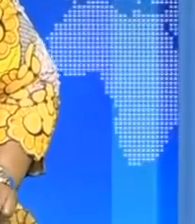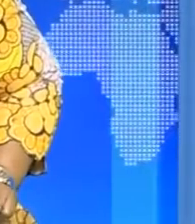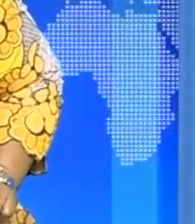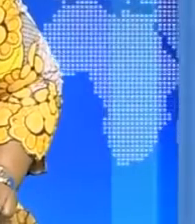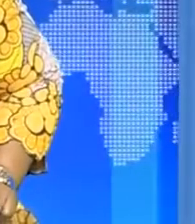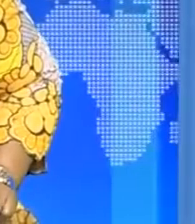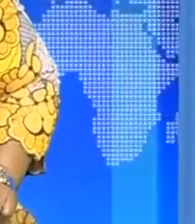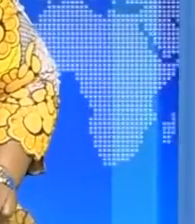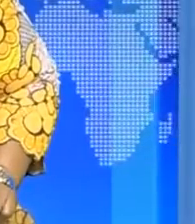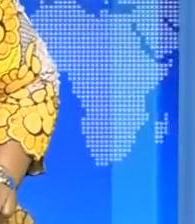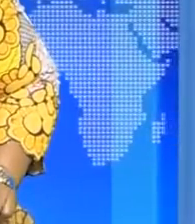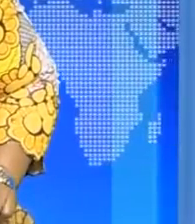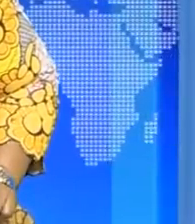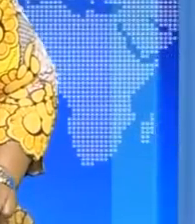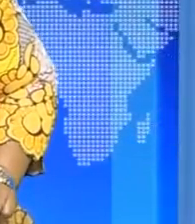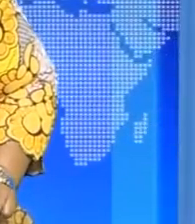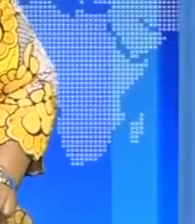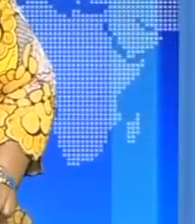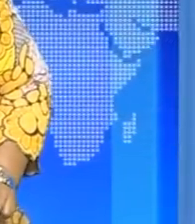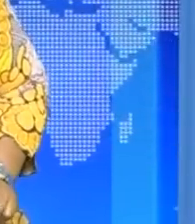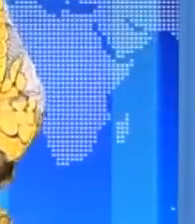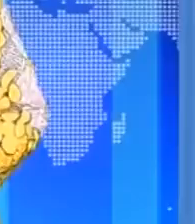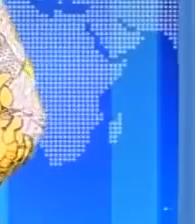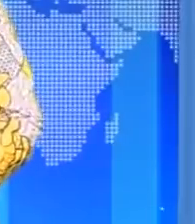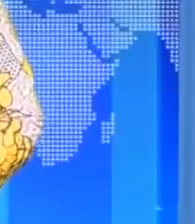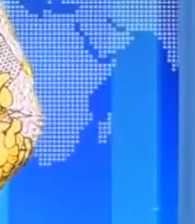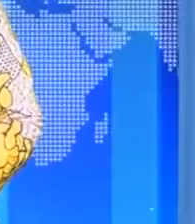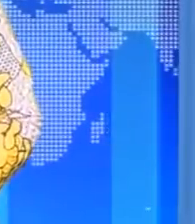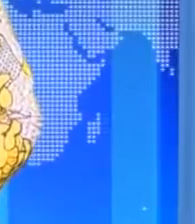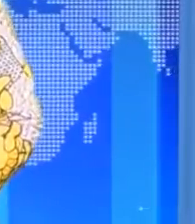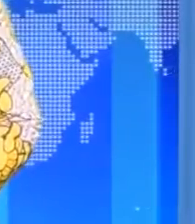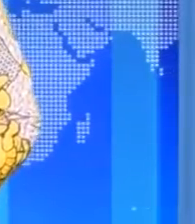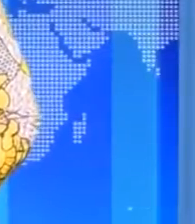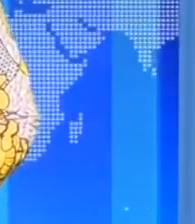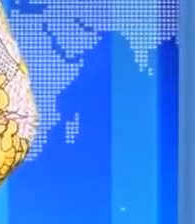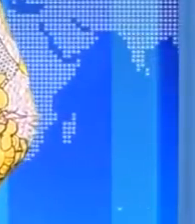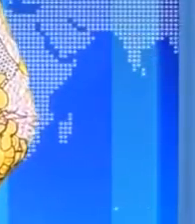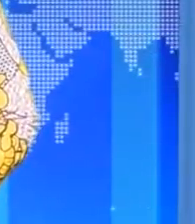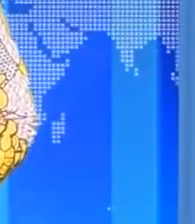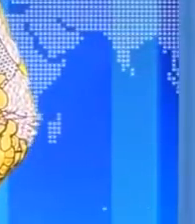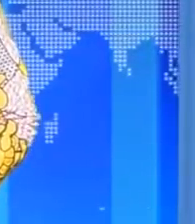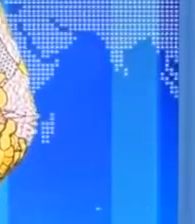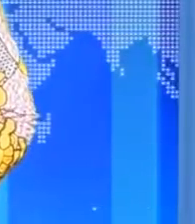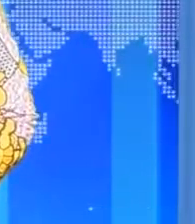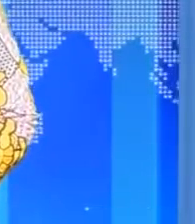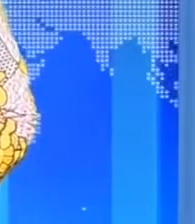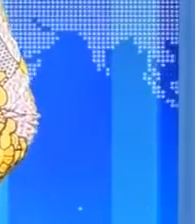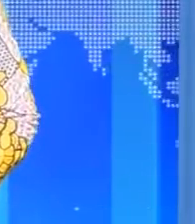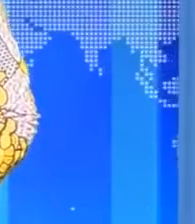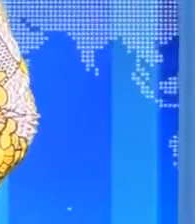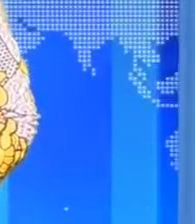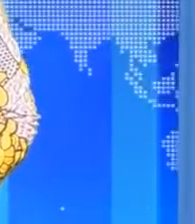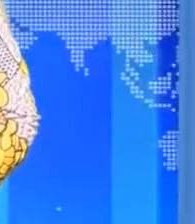jamaïque ma campagne joli parc ausone météo delvaux djelloul binza upn